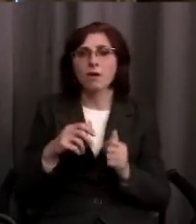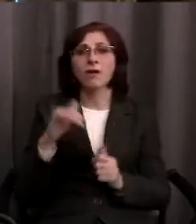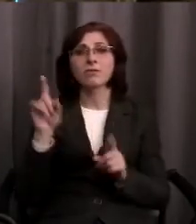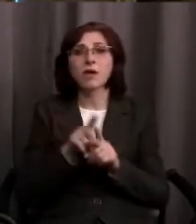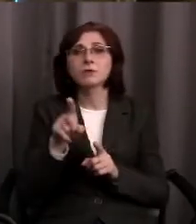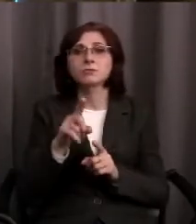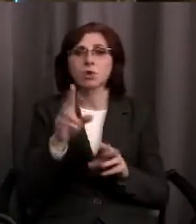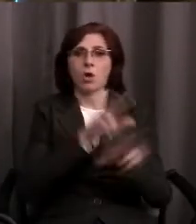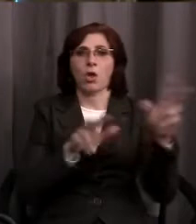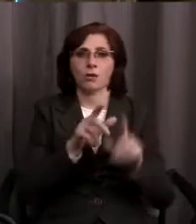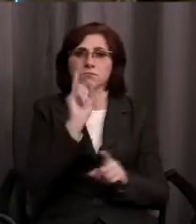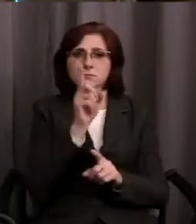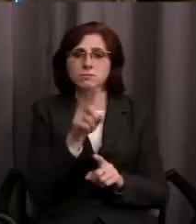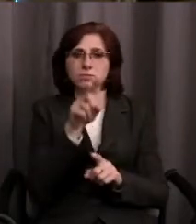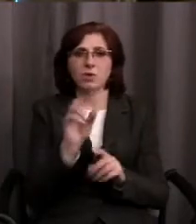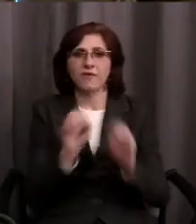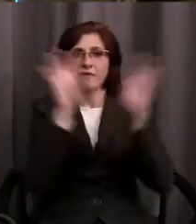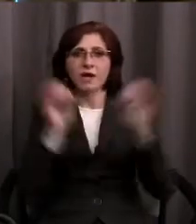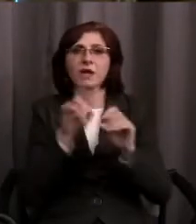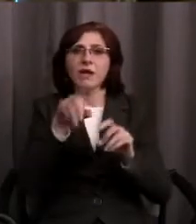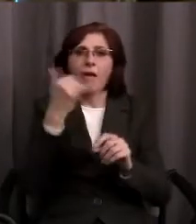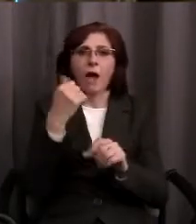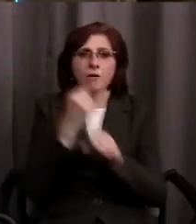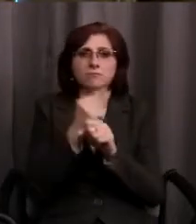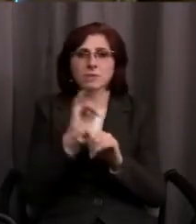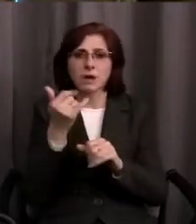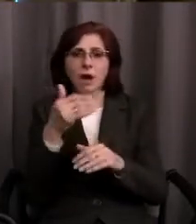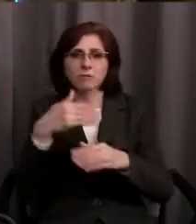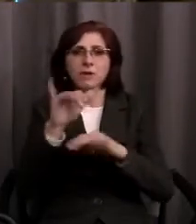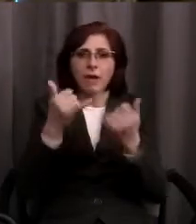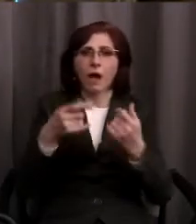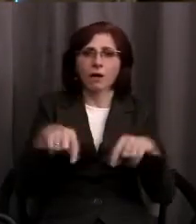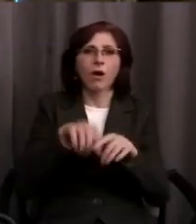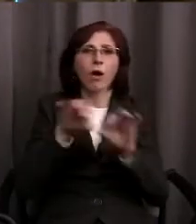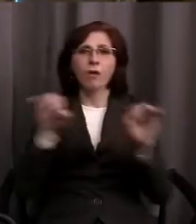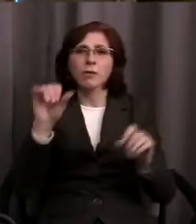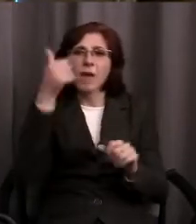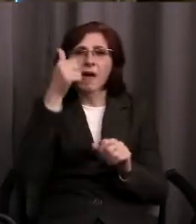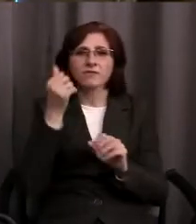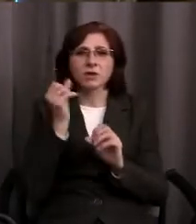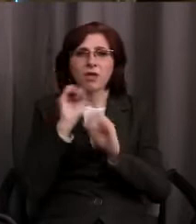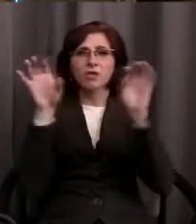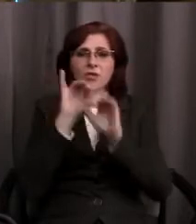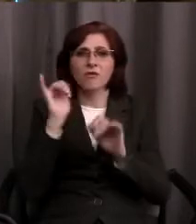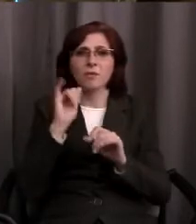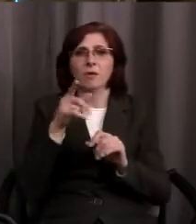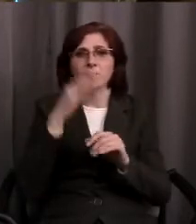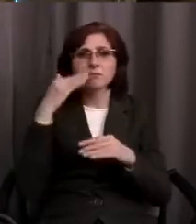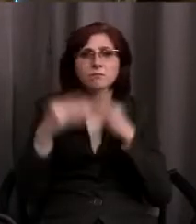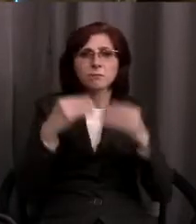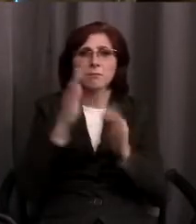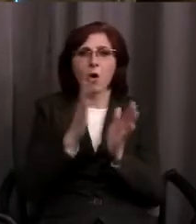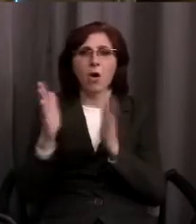ustawi tę rodzinę. Powie jej, jak ona ma postępować. Od pierwszej informacji,